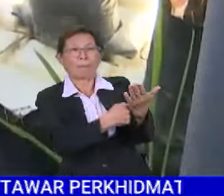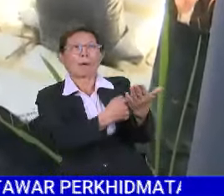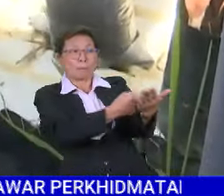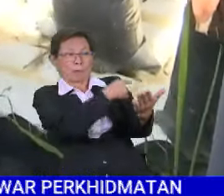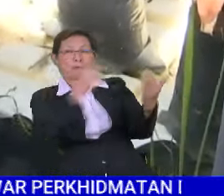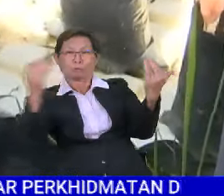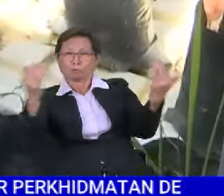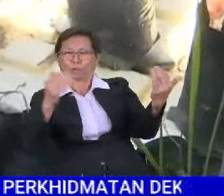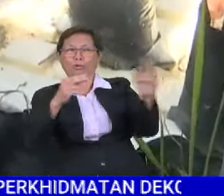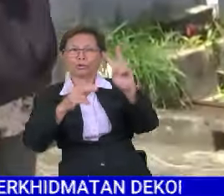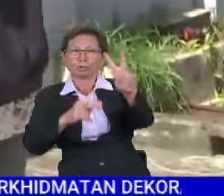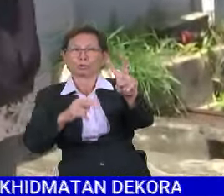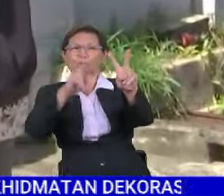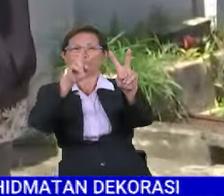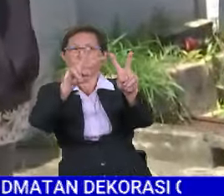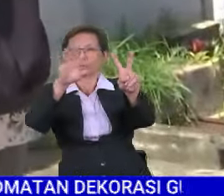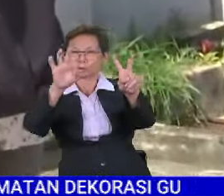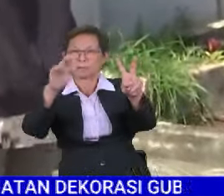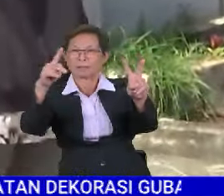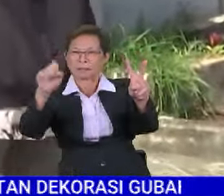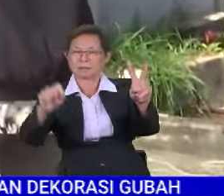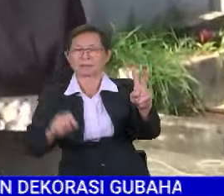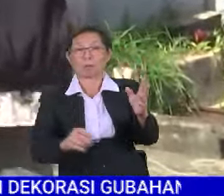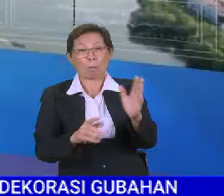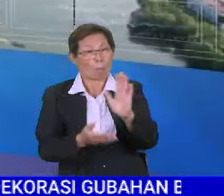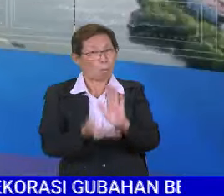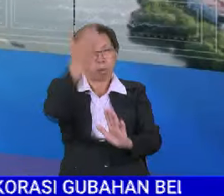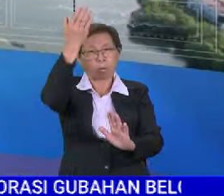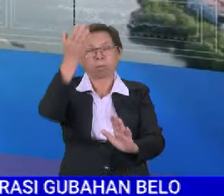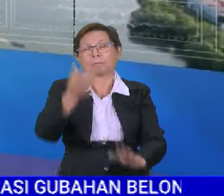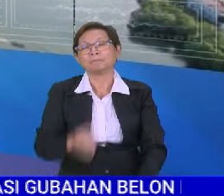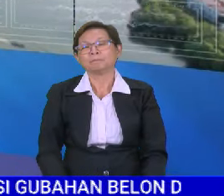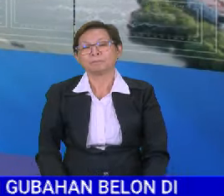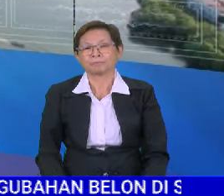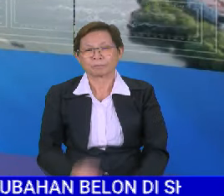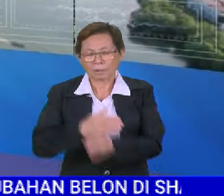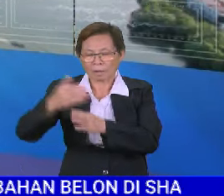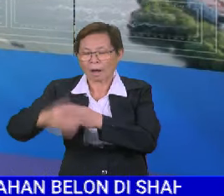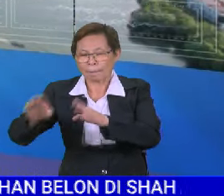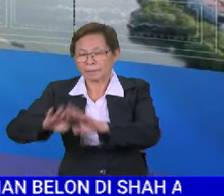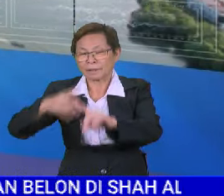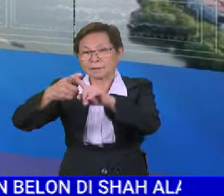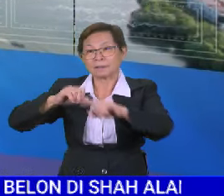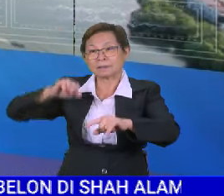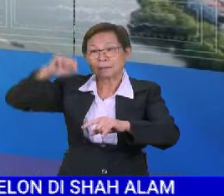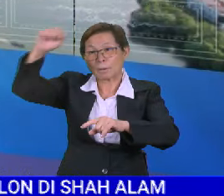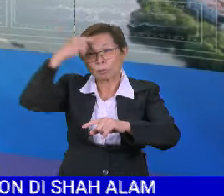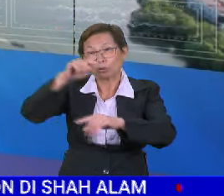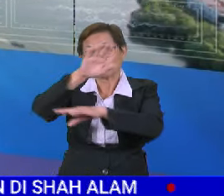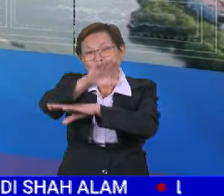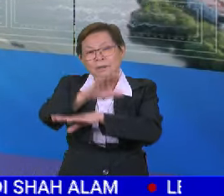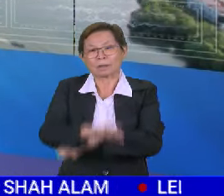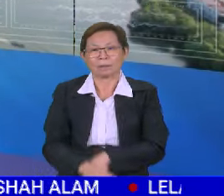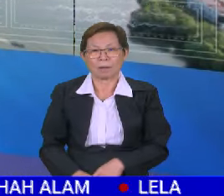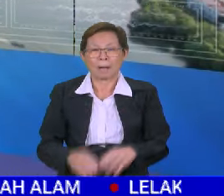dengan 229 case baik sekian perkembangan dari Sabah untuk petang